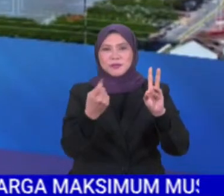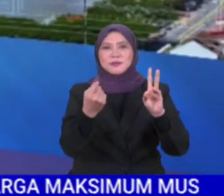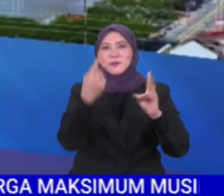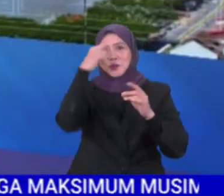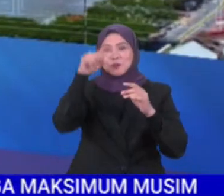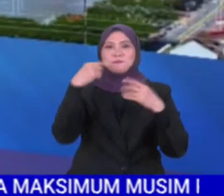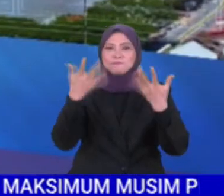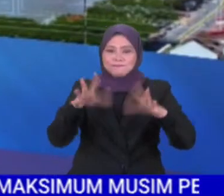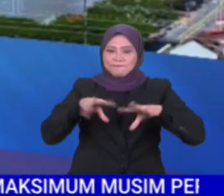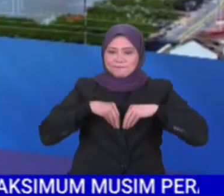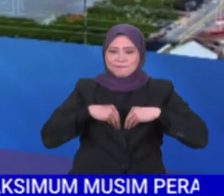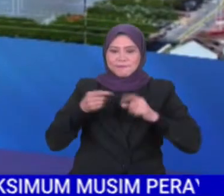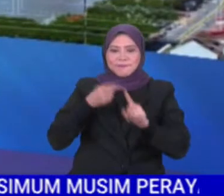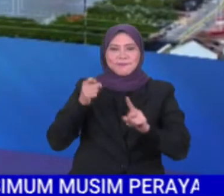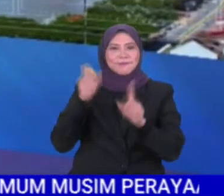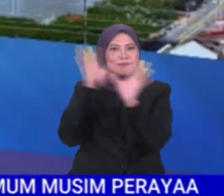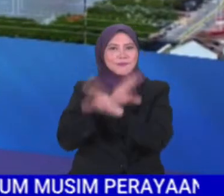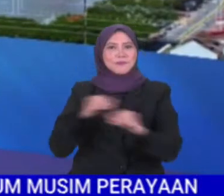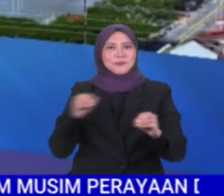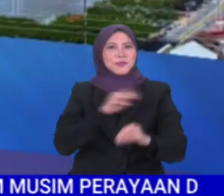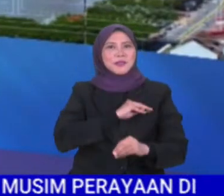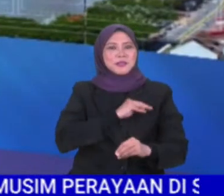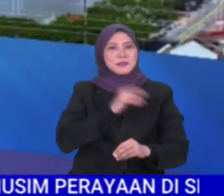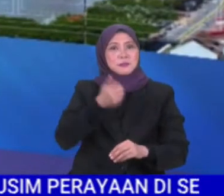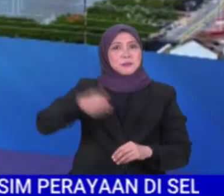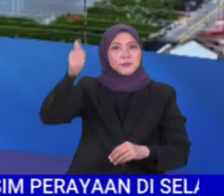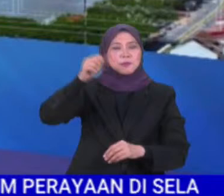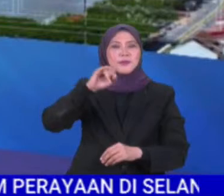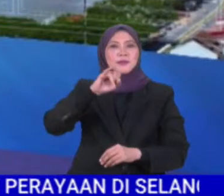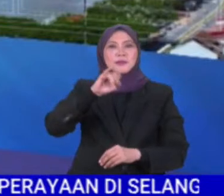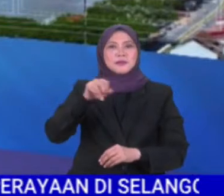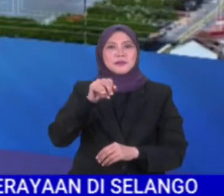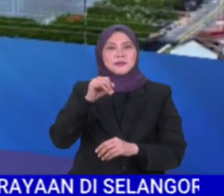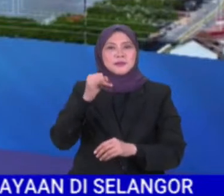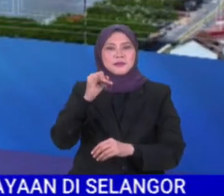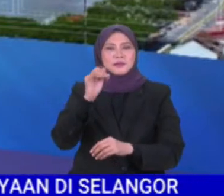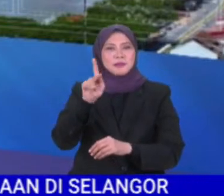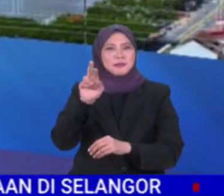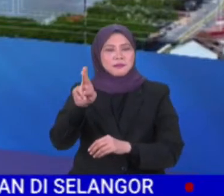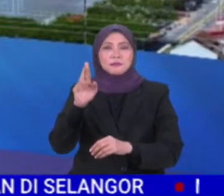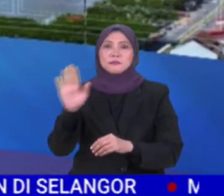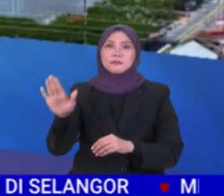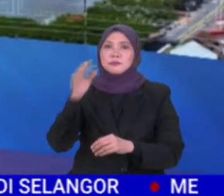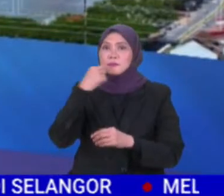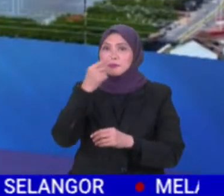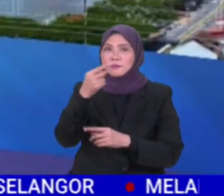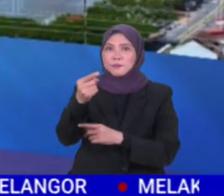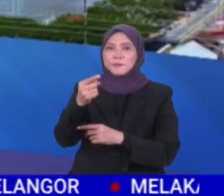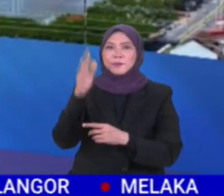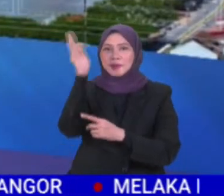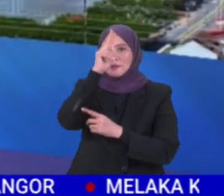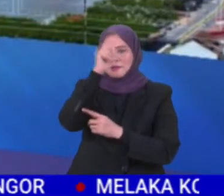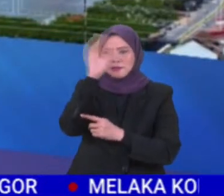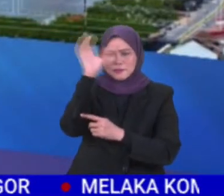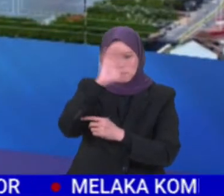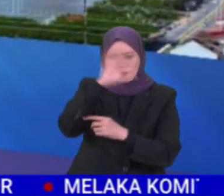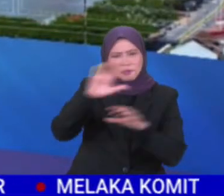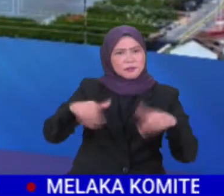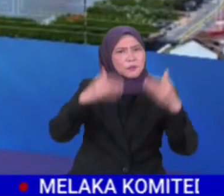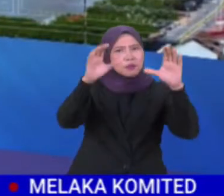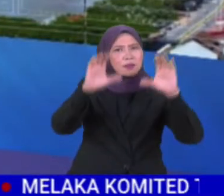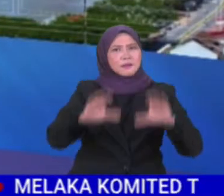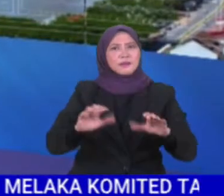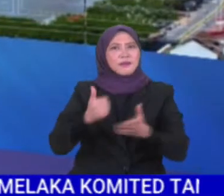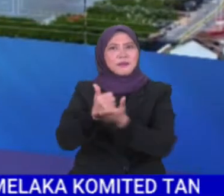disambut baik di negeri ini untuk itu menteri kanan kerja Raya Datuk Sri Fadilah Yusuf berkata kerajaan akan mencari mekanisme